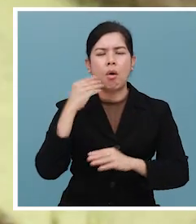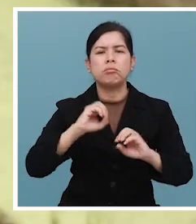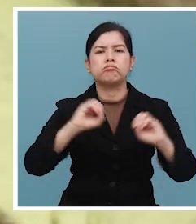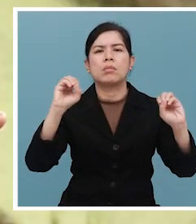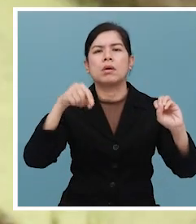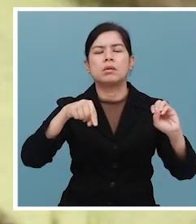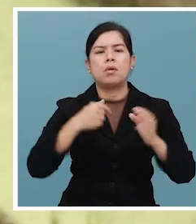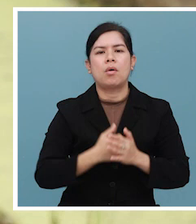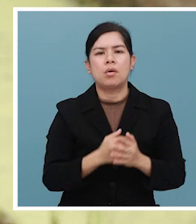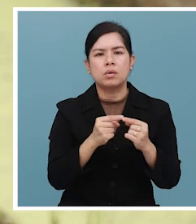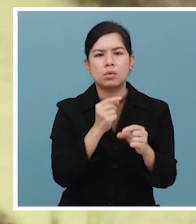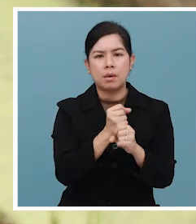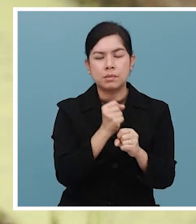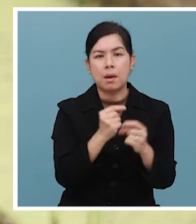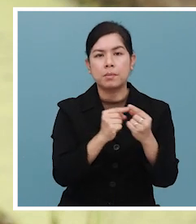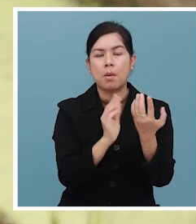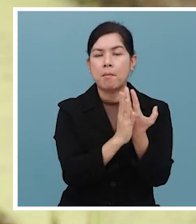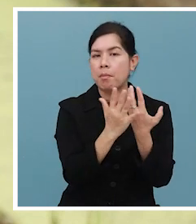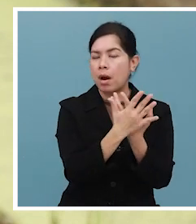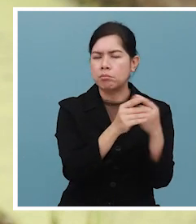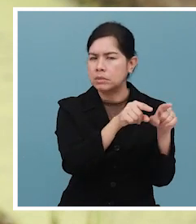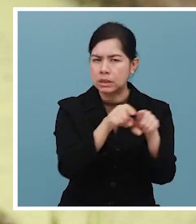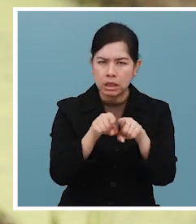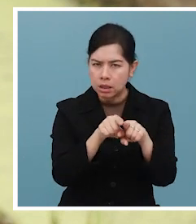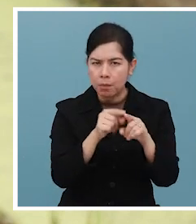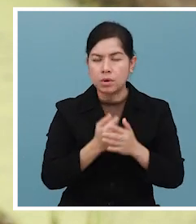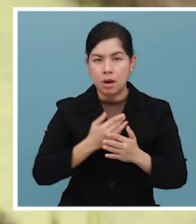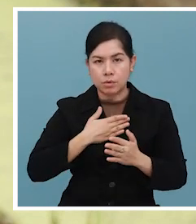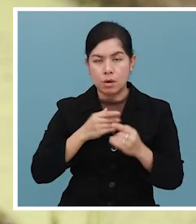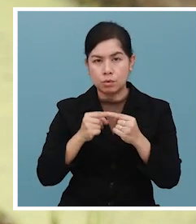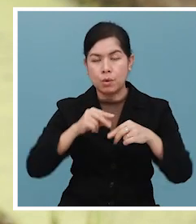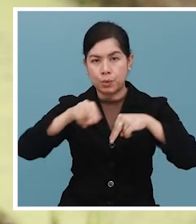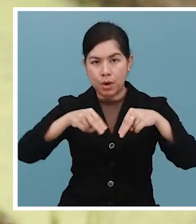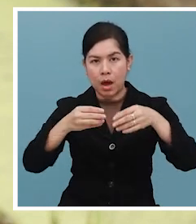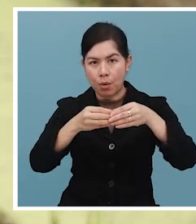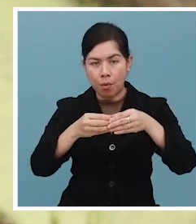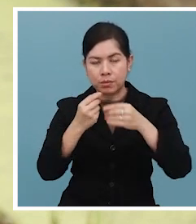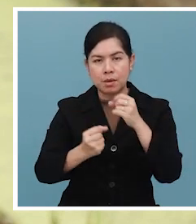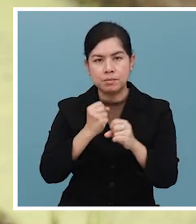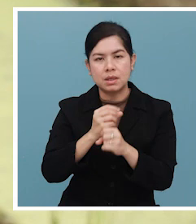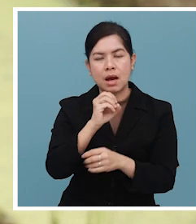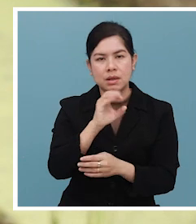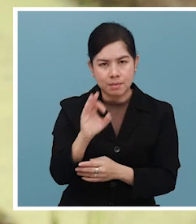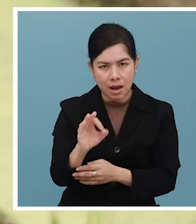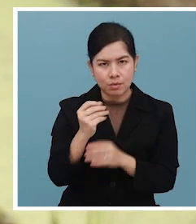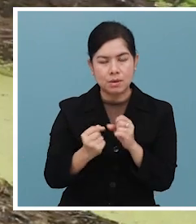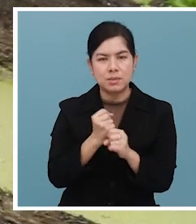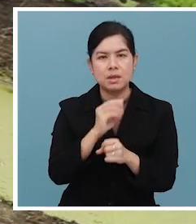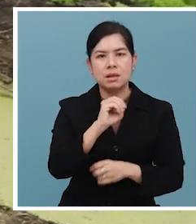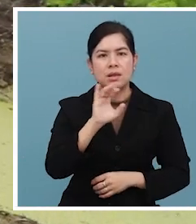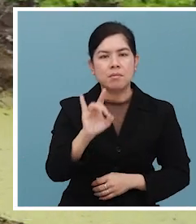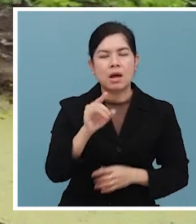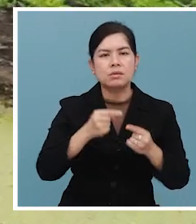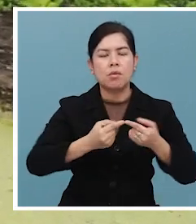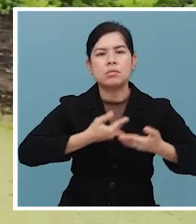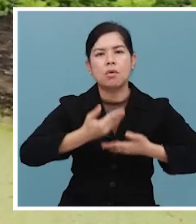ทำผักพื้นเดียวกันทั้งหมดจนมาปีหนูเข้ามาดูแลกลุ่มประมาณปี59 48นี่เขาไม่มีตลาด ไม่มีต